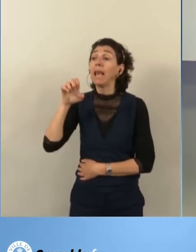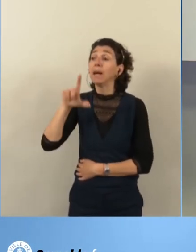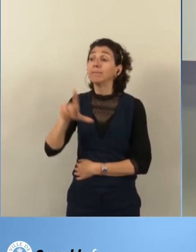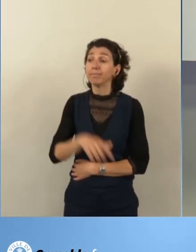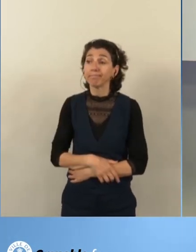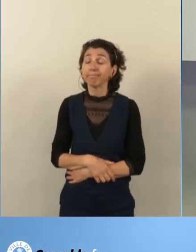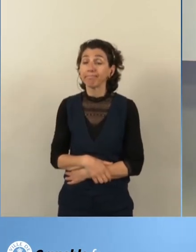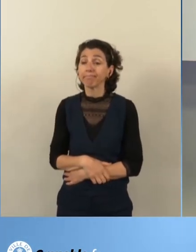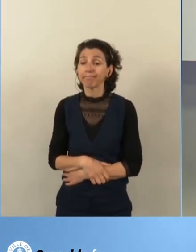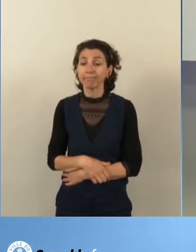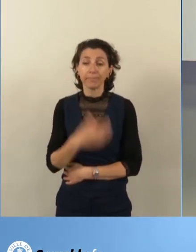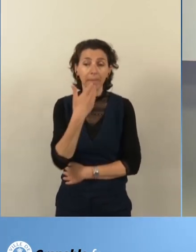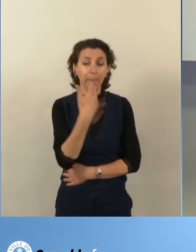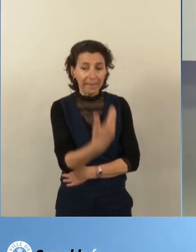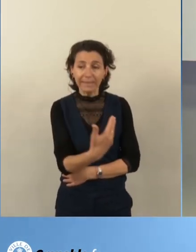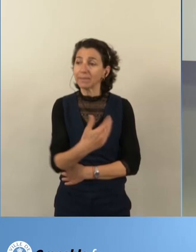merci